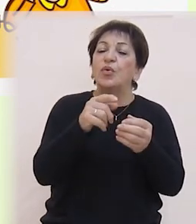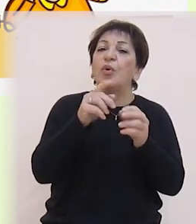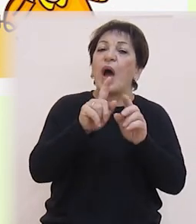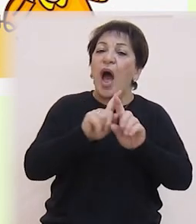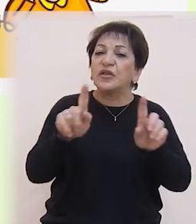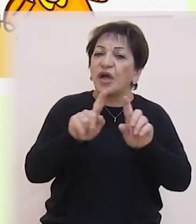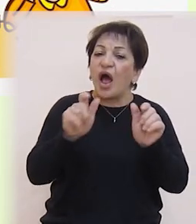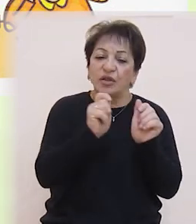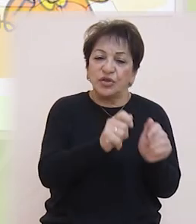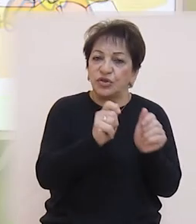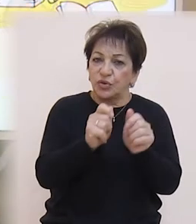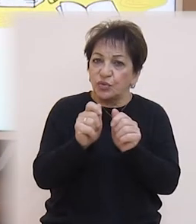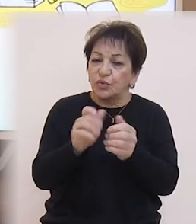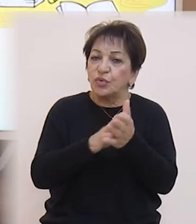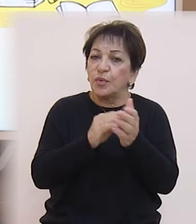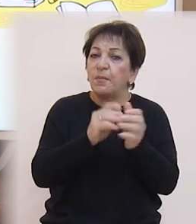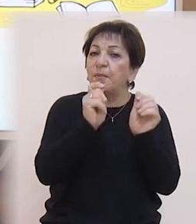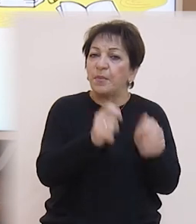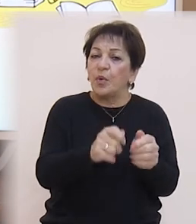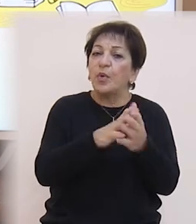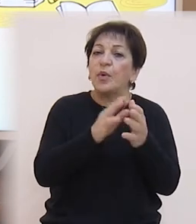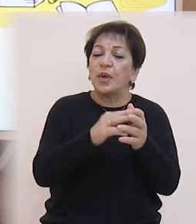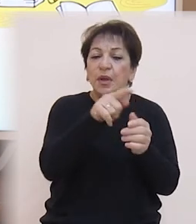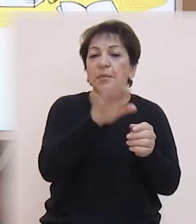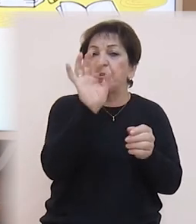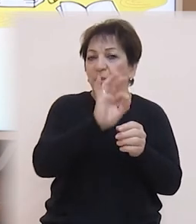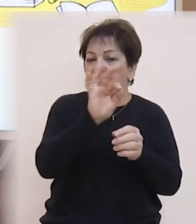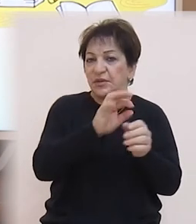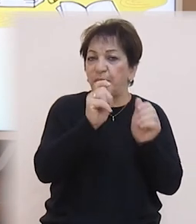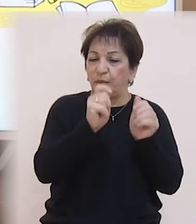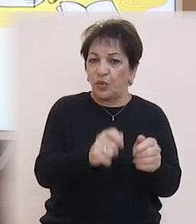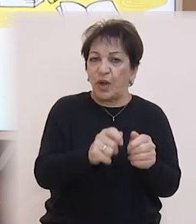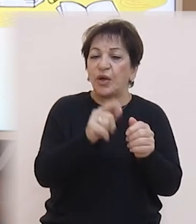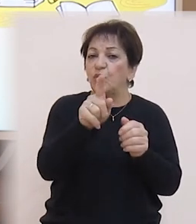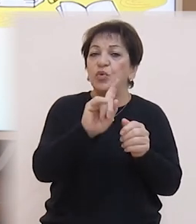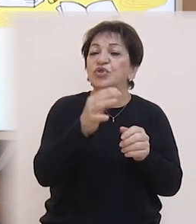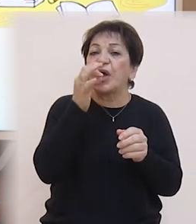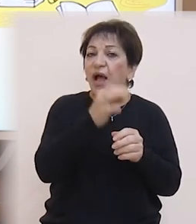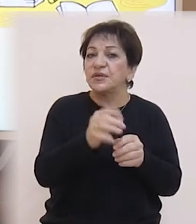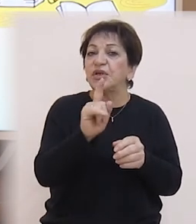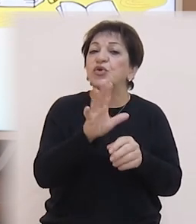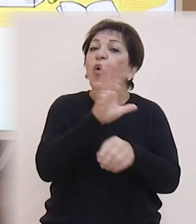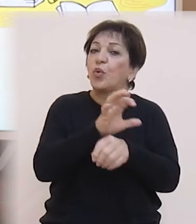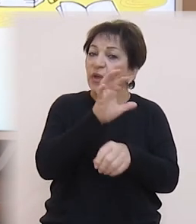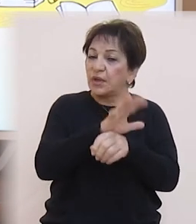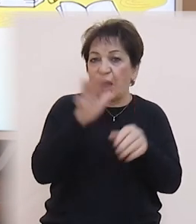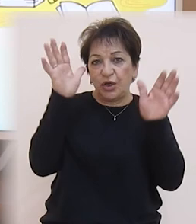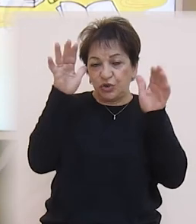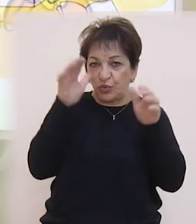սեփական հատկանիշ ցույց տվող բառերին եւ բնութագրել իշուկին։ Ինչ կասեիր կամ խորհուրդ կտայիր